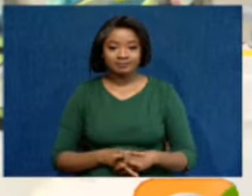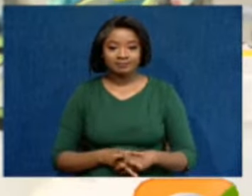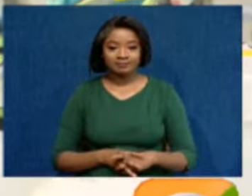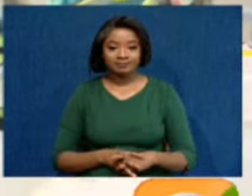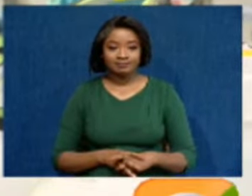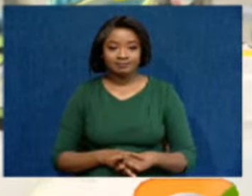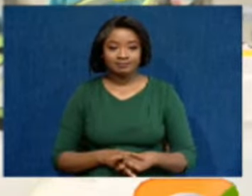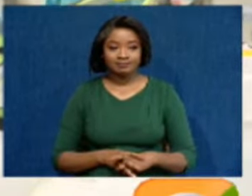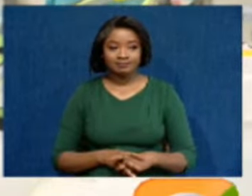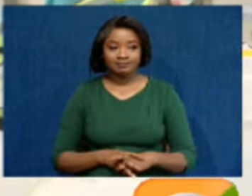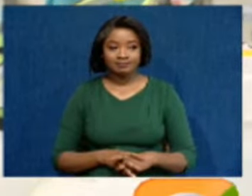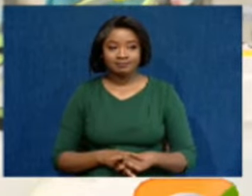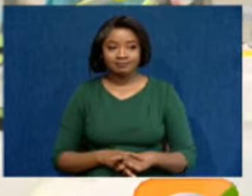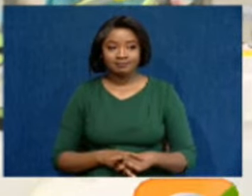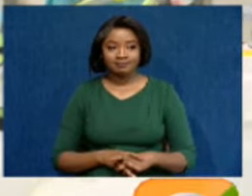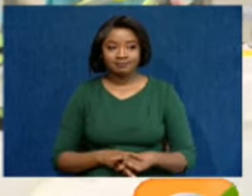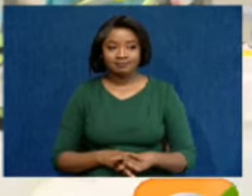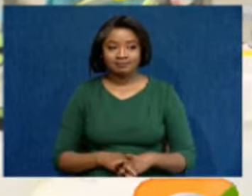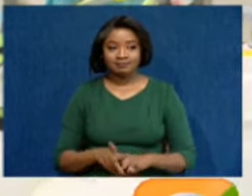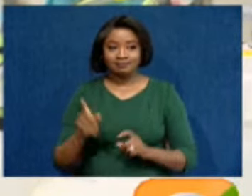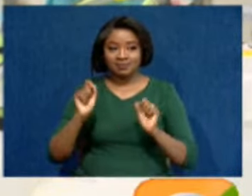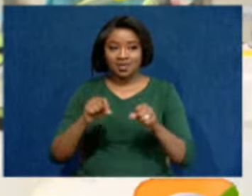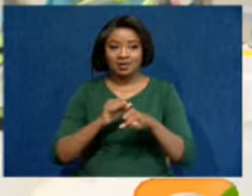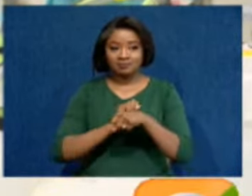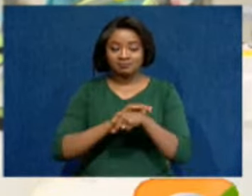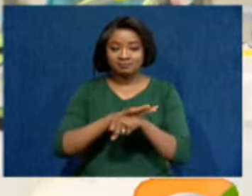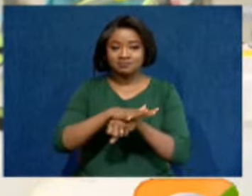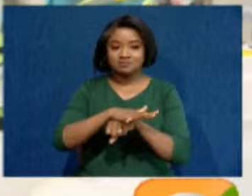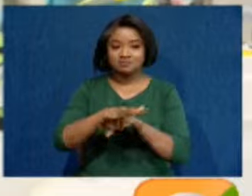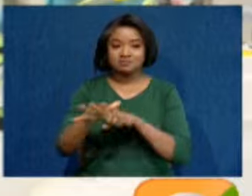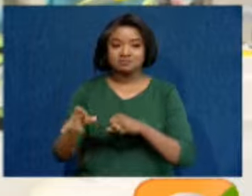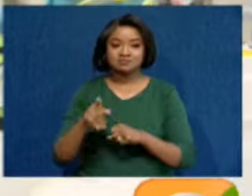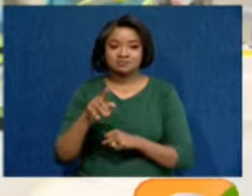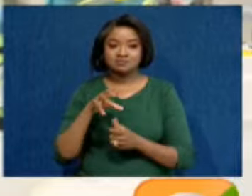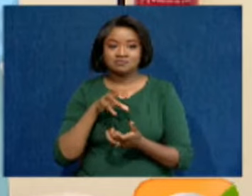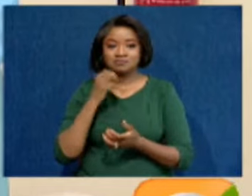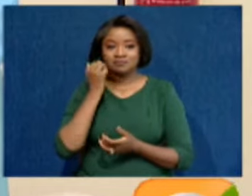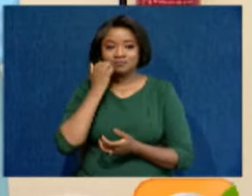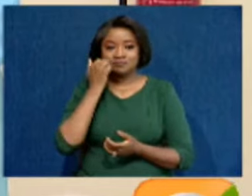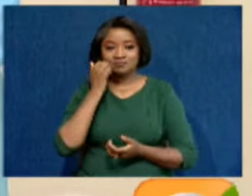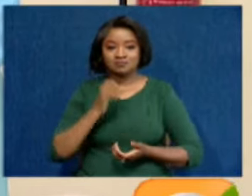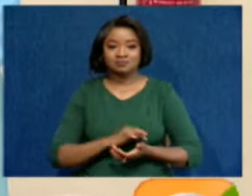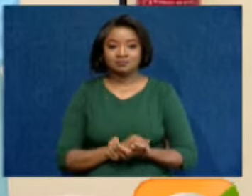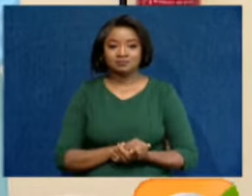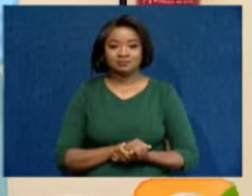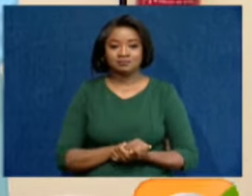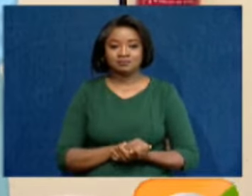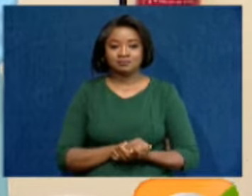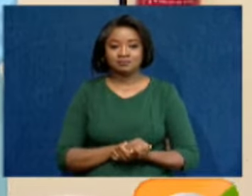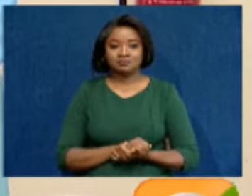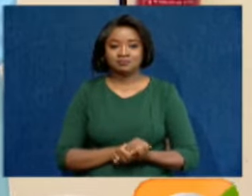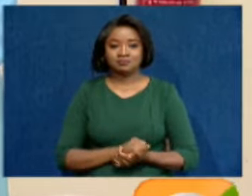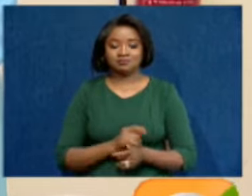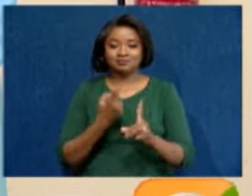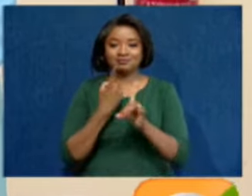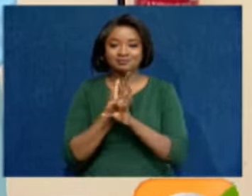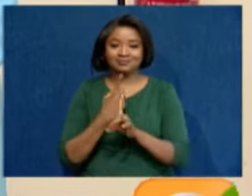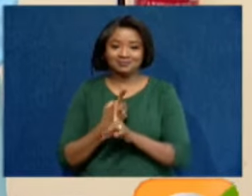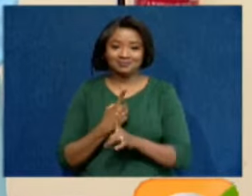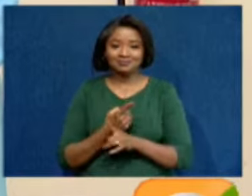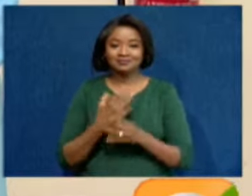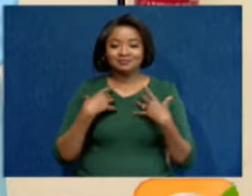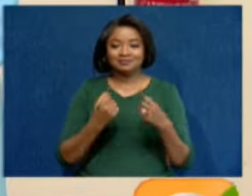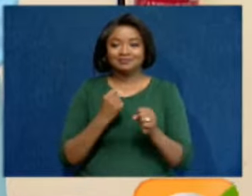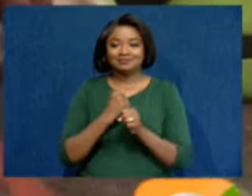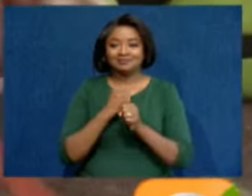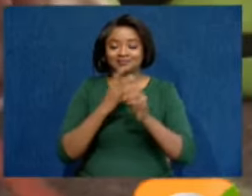nguo anaweza kupata kuambukizwa na hivyo virusi vya mpox. Wataalamu wanaonya hatari ya ugonjwa huu haswa